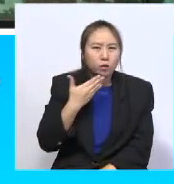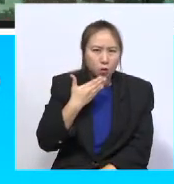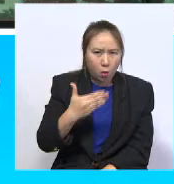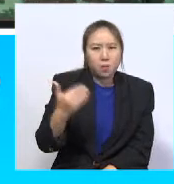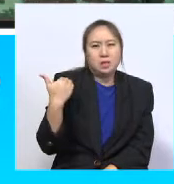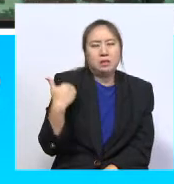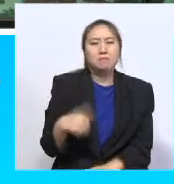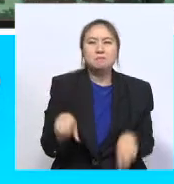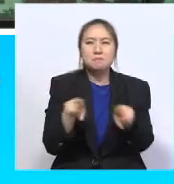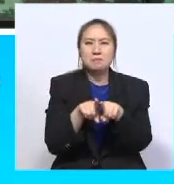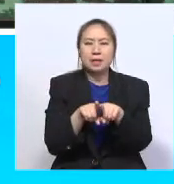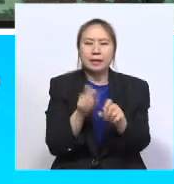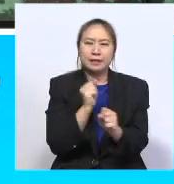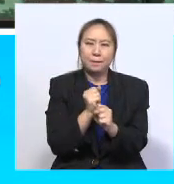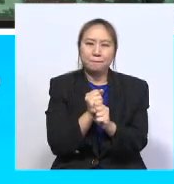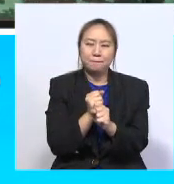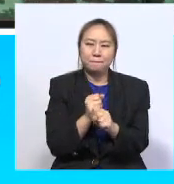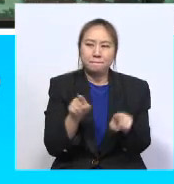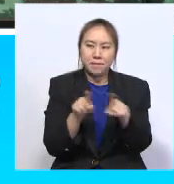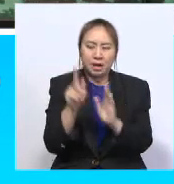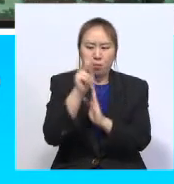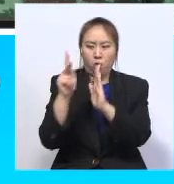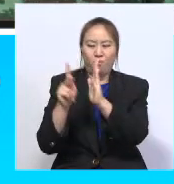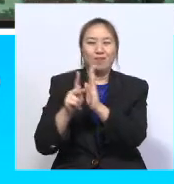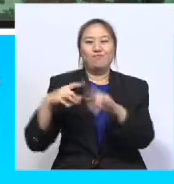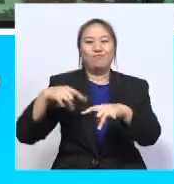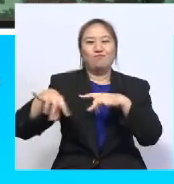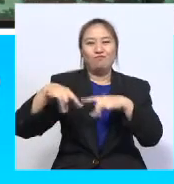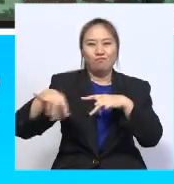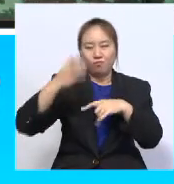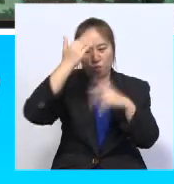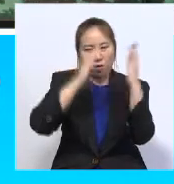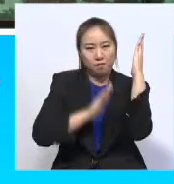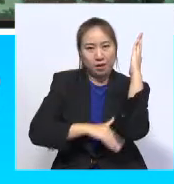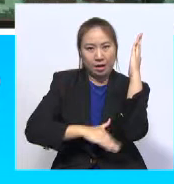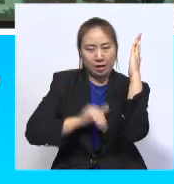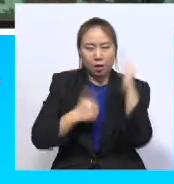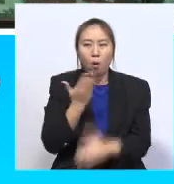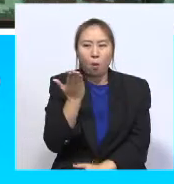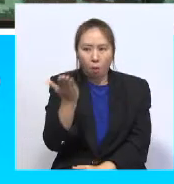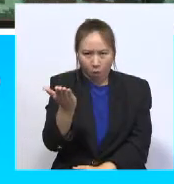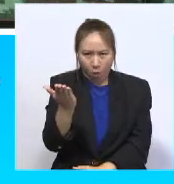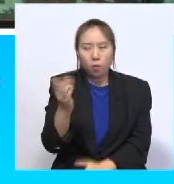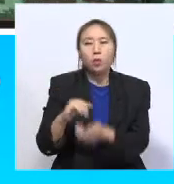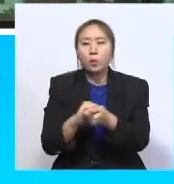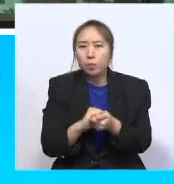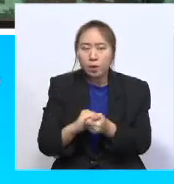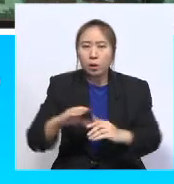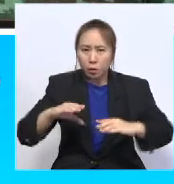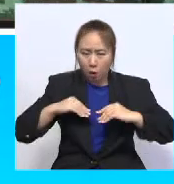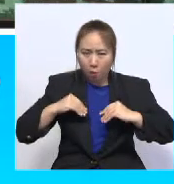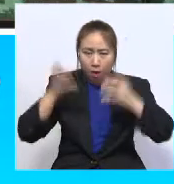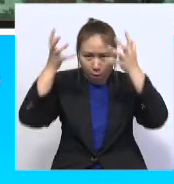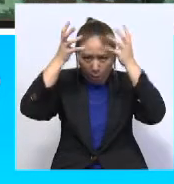ามันเป็นการดำเนินการที่อาจจะสวนทางกับข้อกฎหมายแต่เฉพาะในพื้นที่จังหวัดชายแดนภาคใต้ที่เราประสานขอความร่วมมือก็คือให้มีการเปิดหม